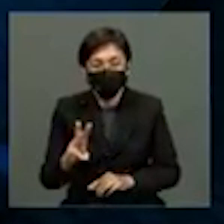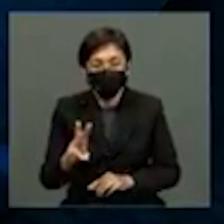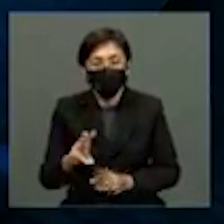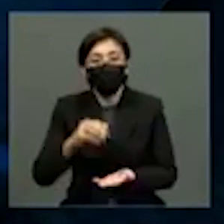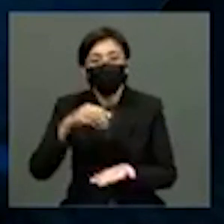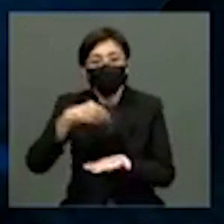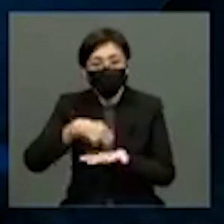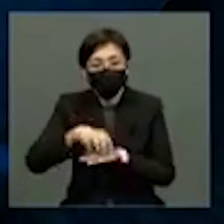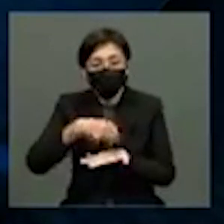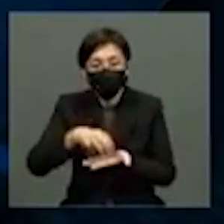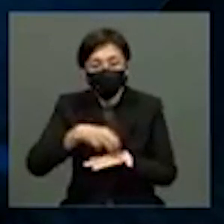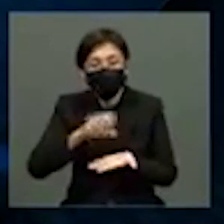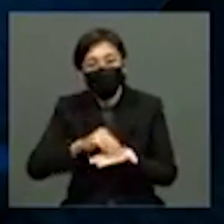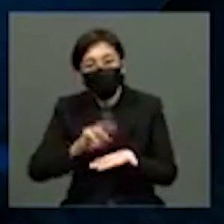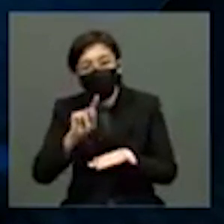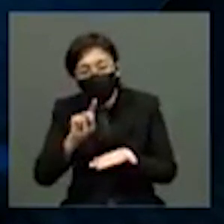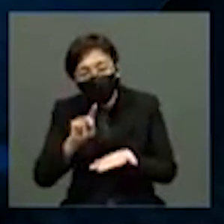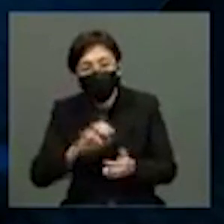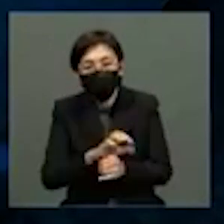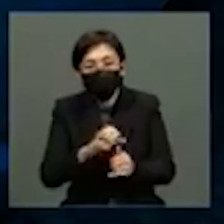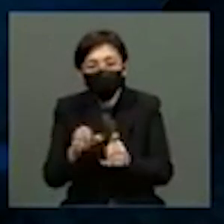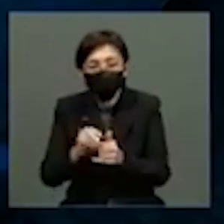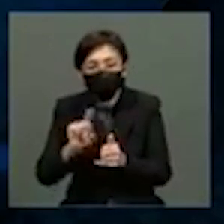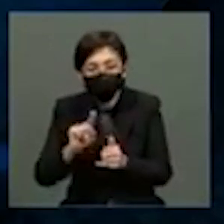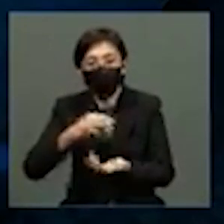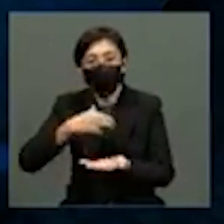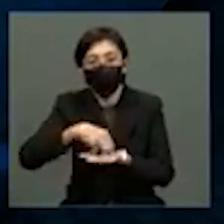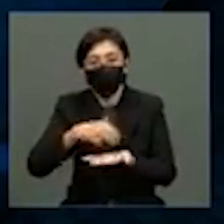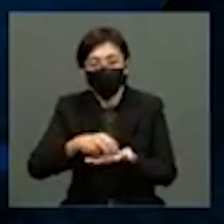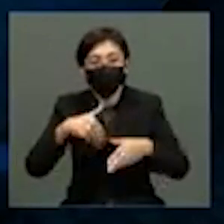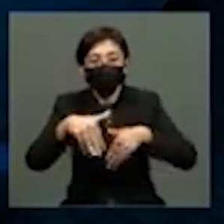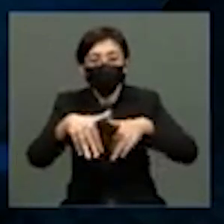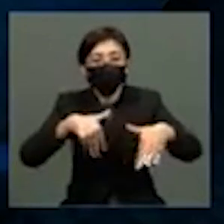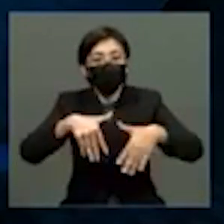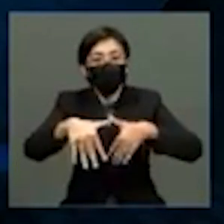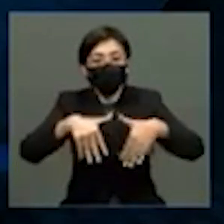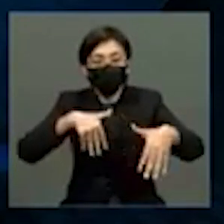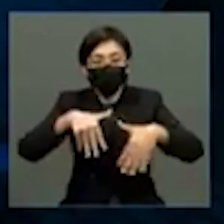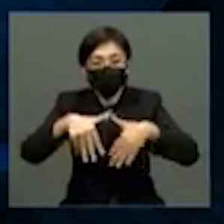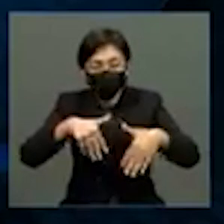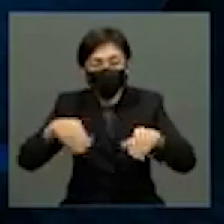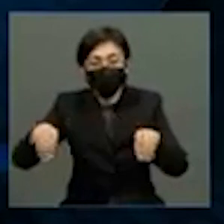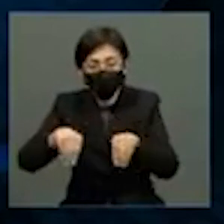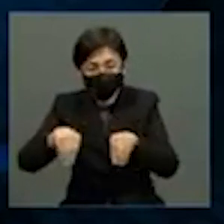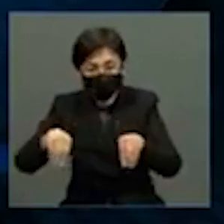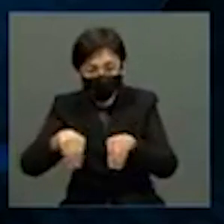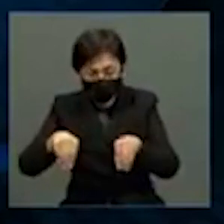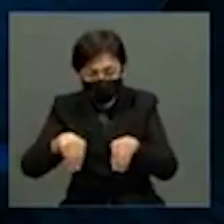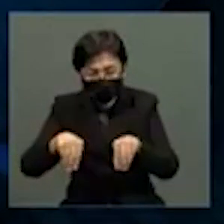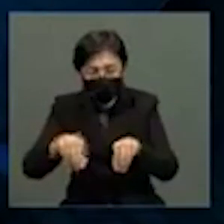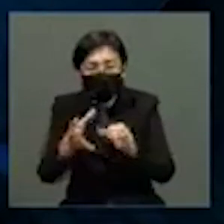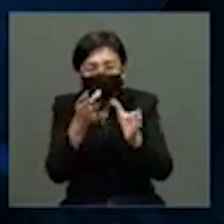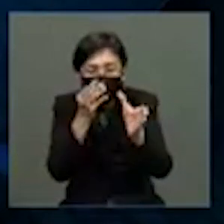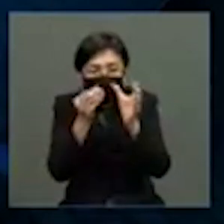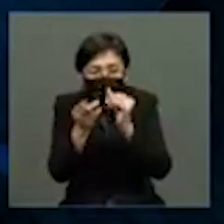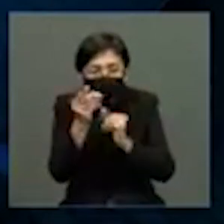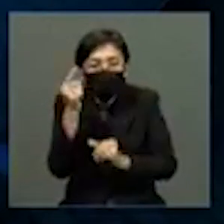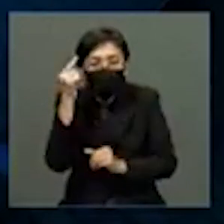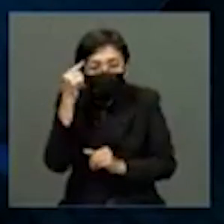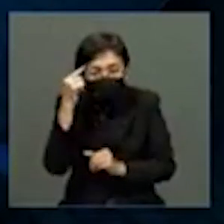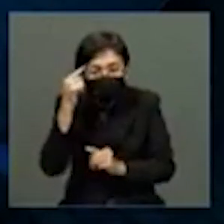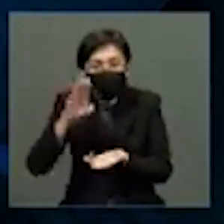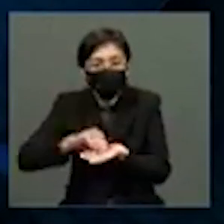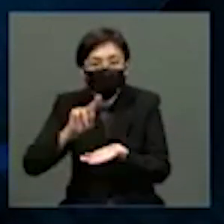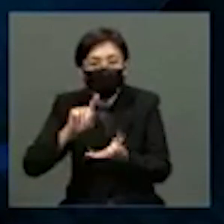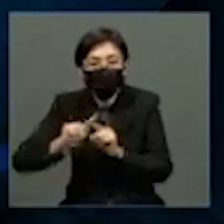ข้อมูลข่าวสารออกไปนะครับก็ขอฝากทางพี่น้องประชาชนที่อยู่ในพื้นที่ใกล้เคียงได้รับทราบข้อมูลในของพื้นที่ท่